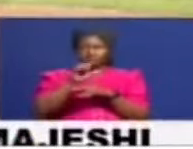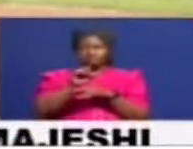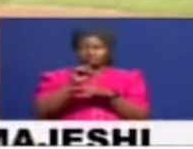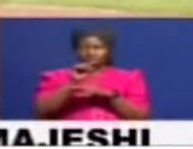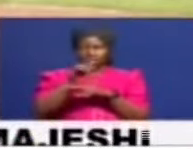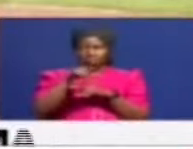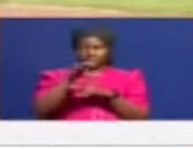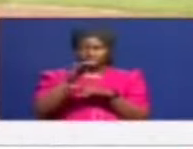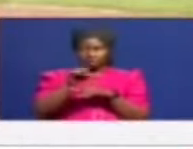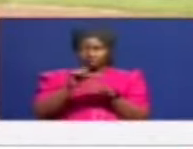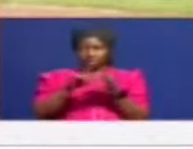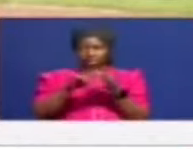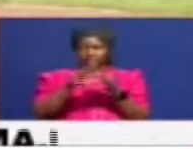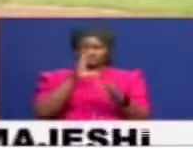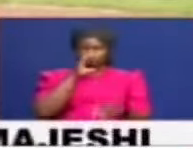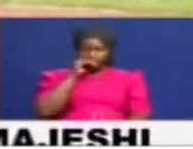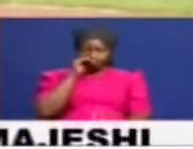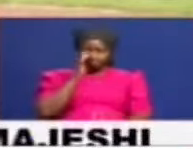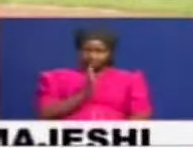Jaji Mkuu,